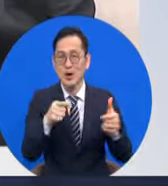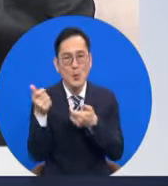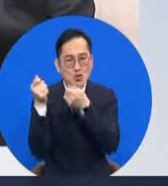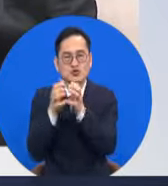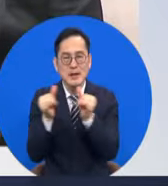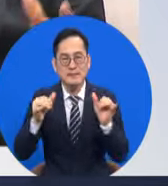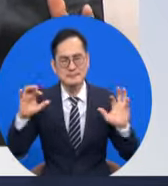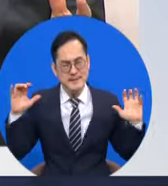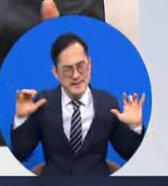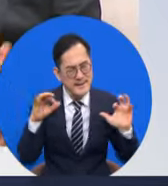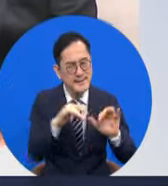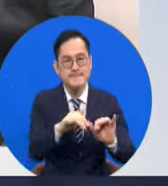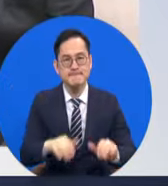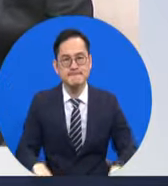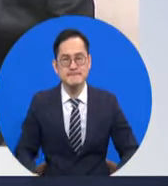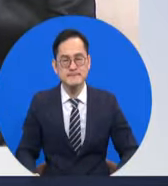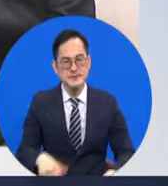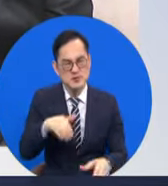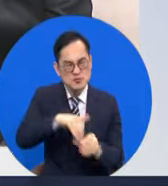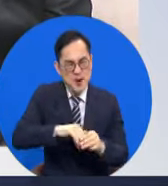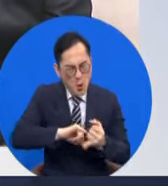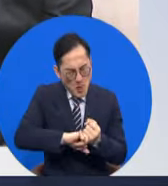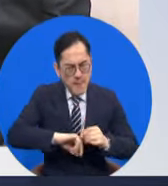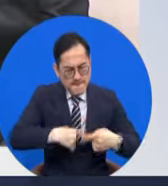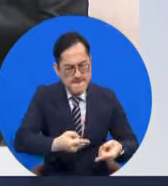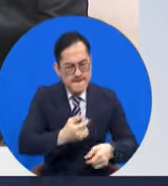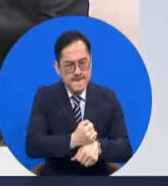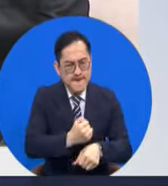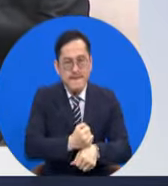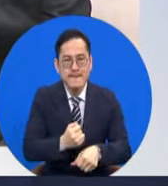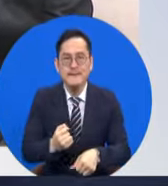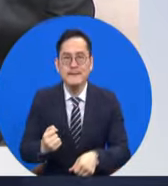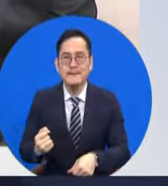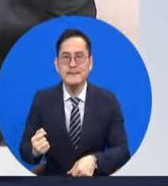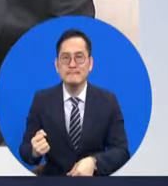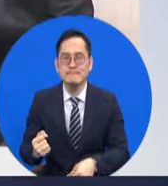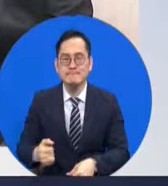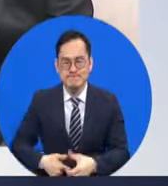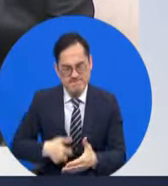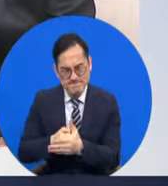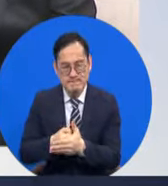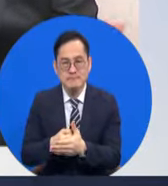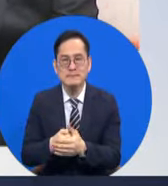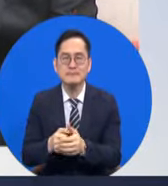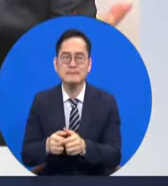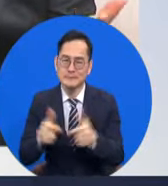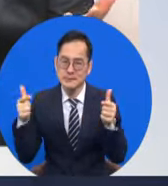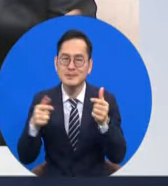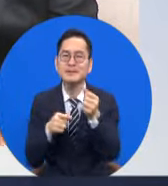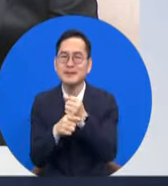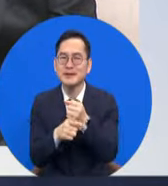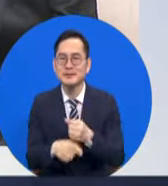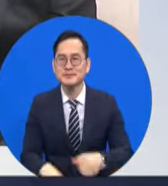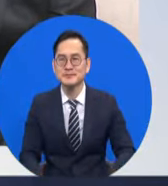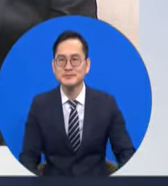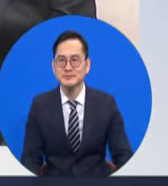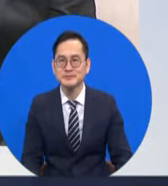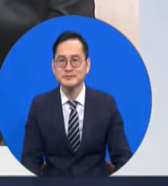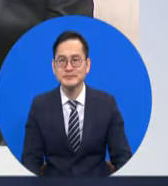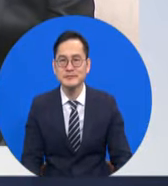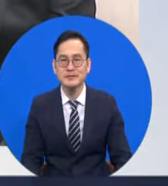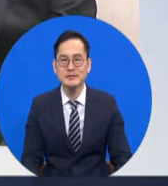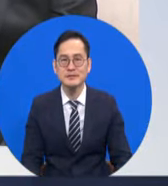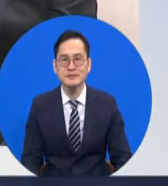결집의 영향들이 조금 미쳐질 수 있지 않겠느냐. 예. 그런 부분들이 지금 현재 담겨 있고